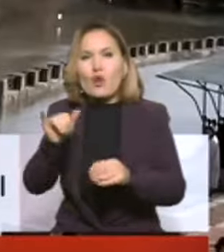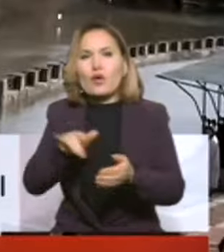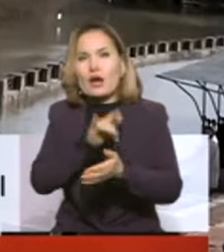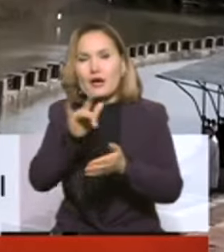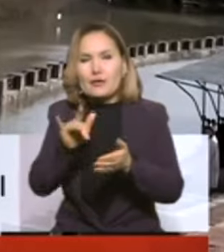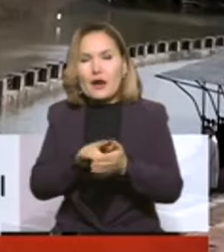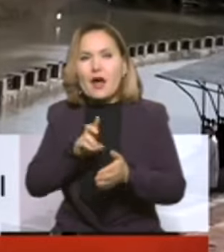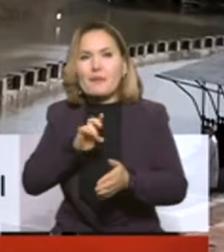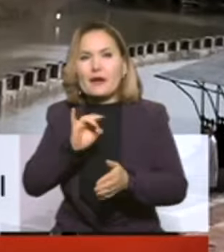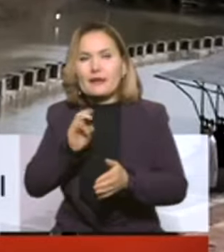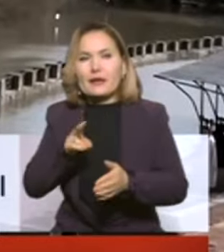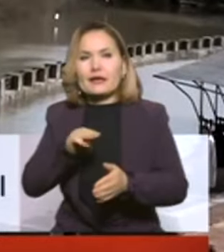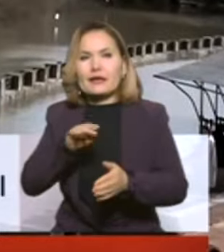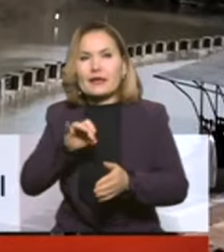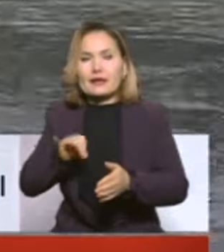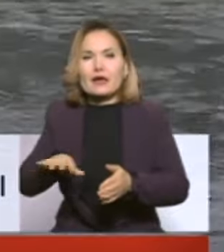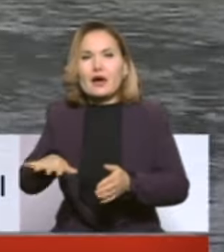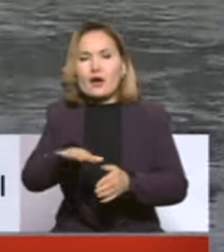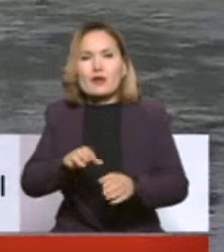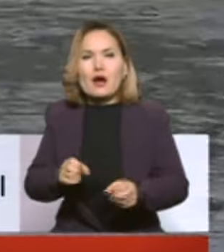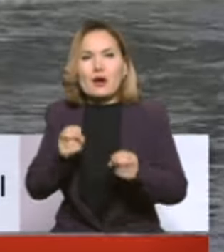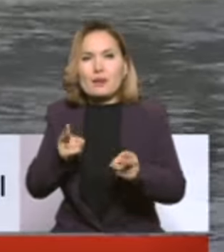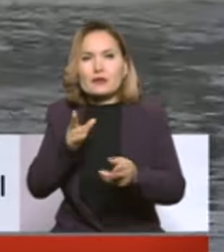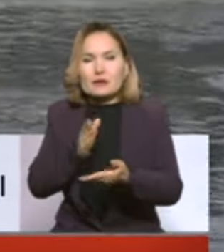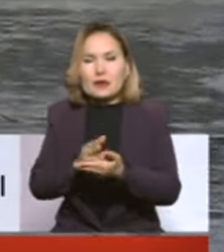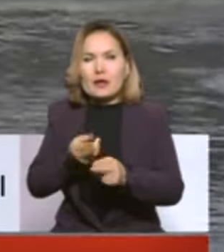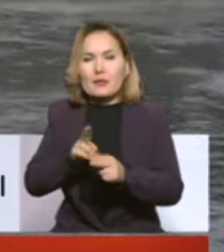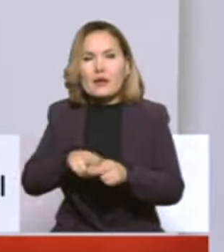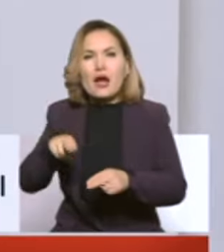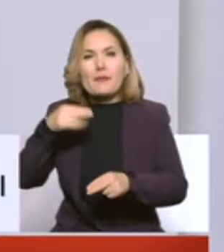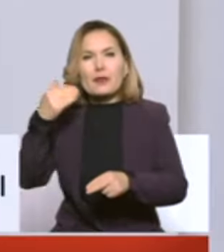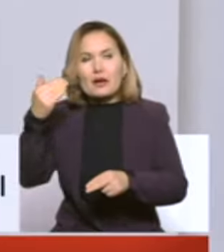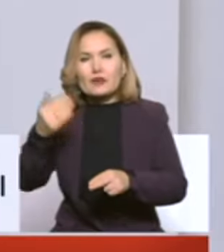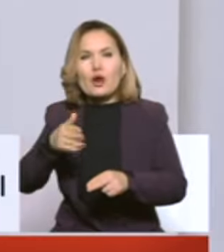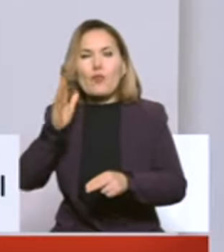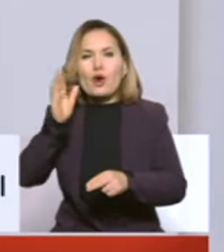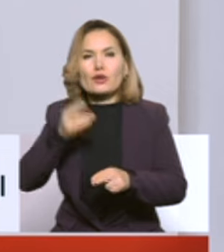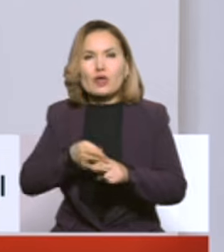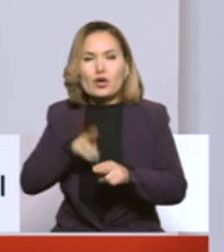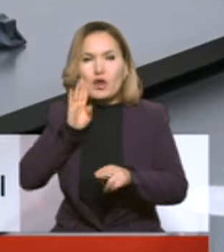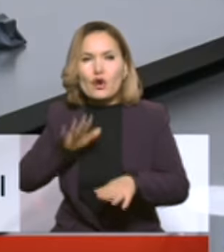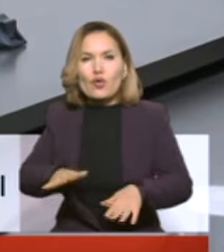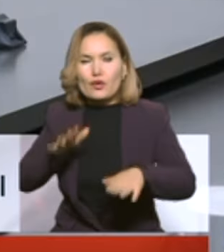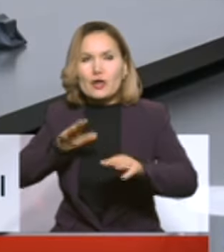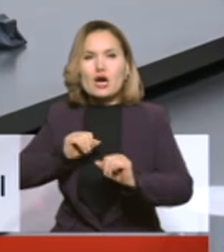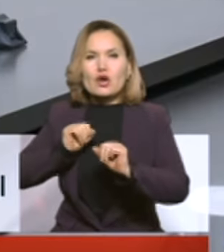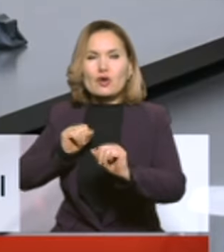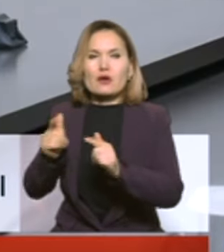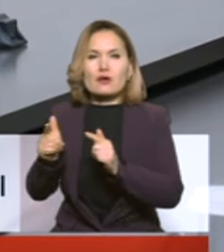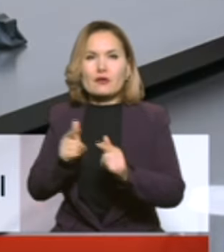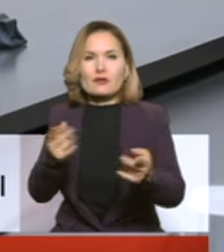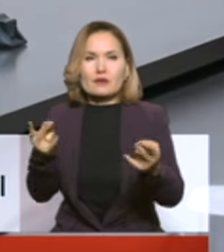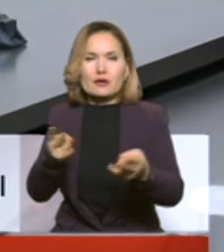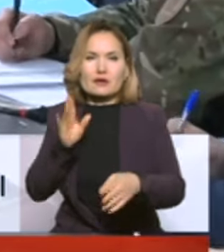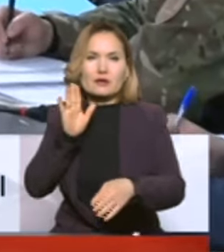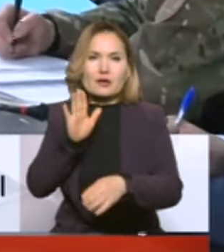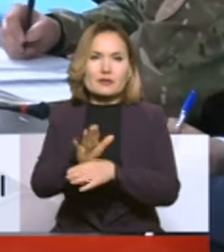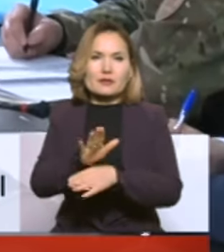мен Бәйтерек, Теректі аудандарына қауіп төндіріп тұр. Ал президент болашақта мұндай тасқынға жол бермеу керекпіз